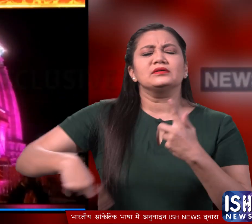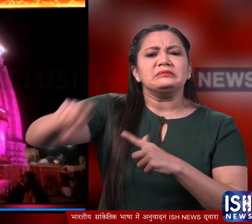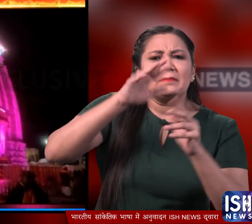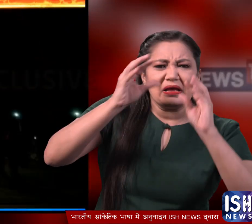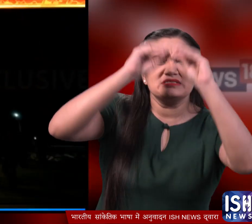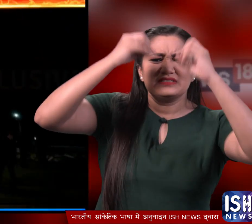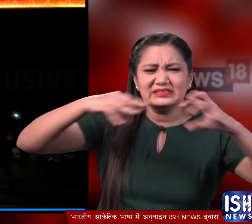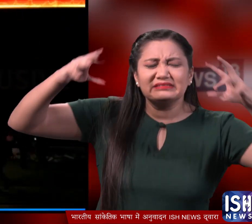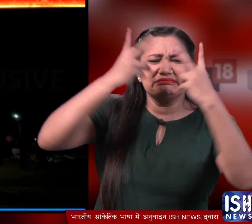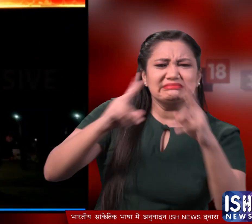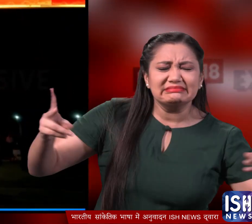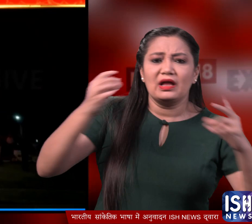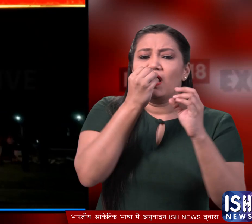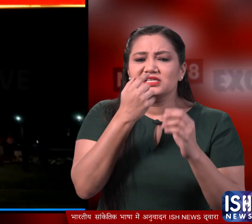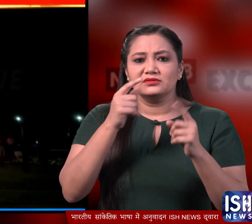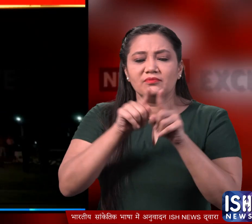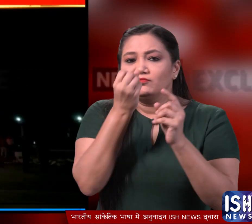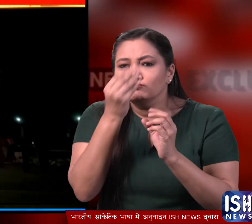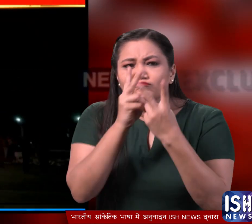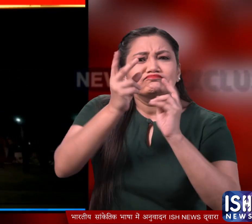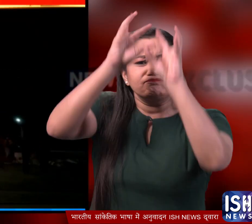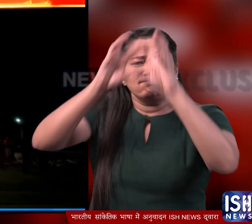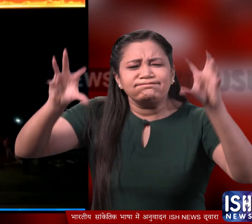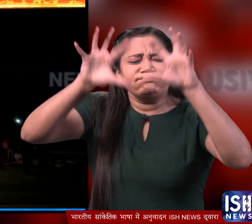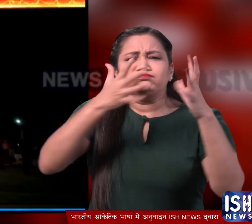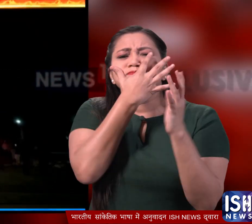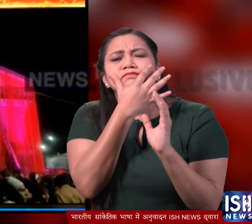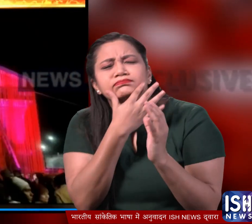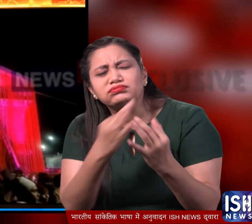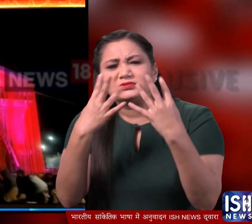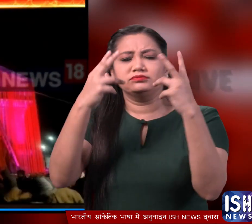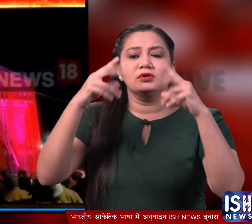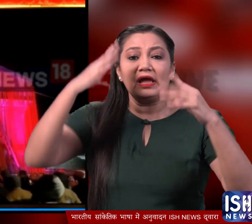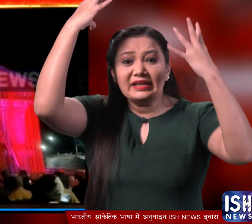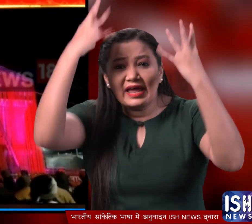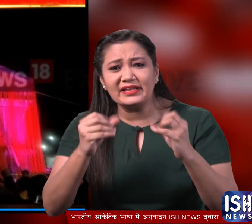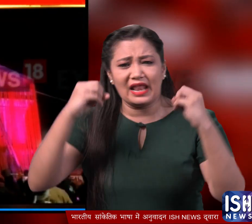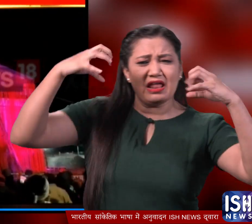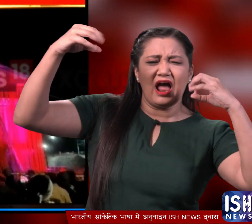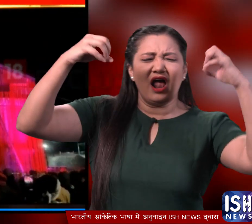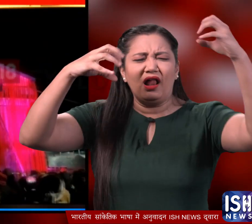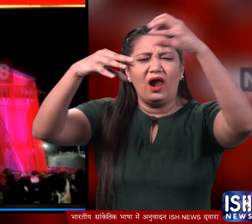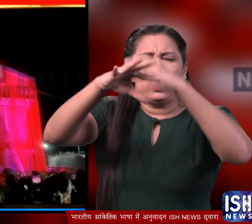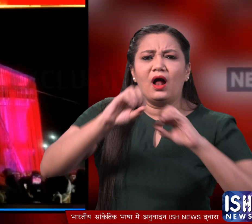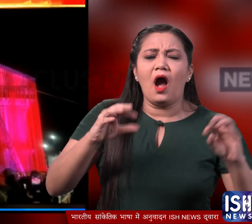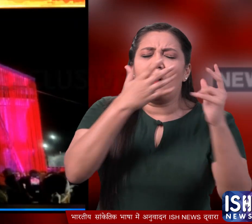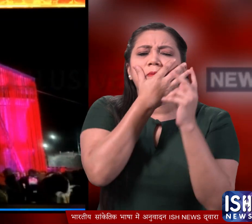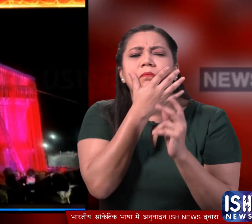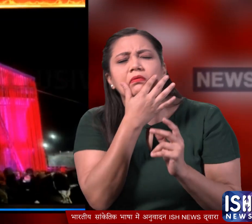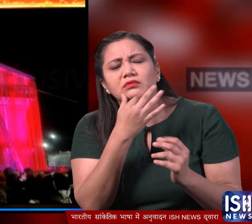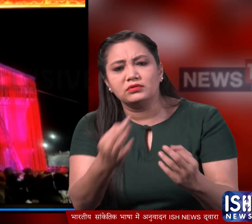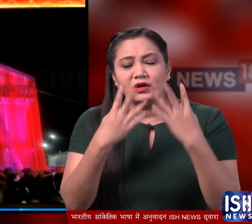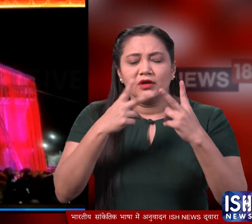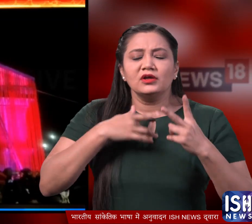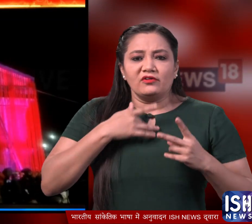تیاری شروع کر دی جس کی جھلک پھولوں سے چمکتے دمکتے کیدارنات دھام میں دکھی رات کی جگمگ روشنی میں بے شمار پھولوں سے سجے